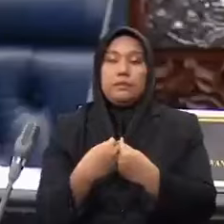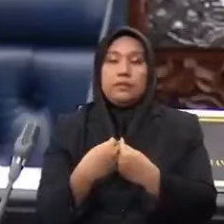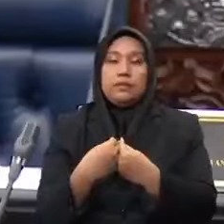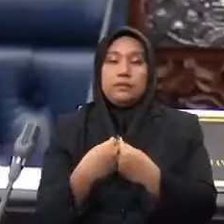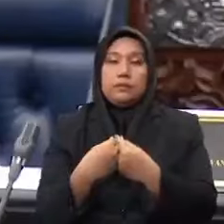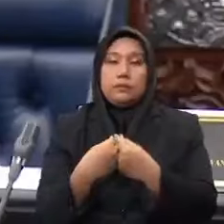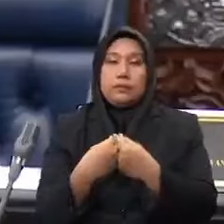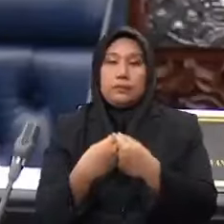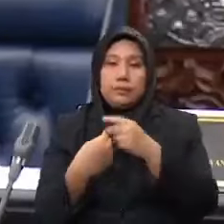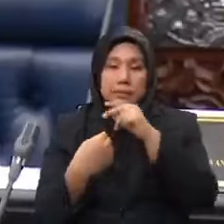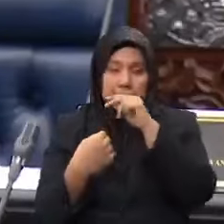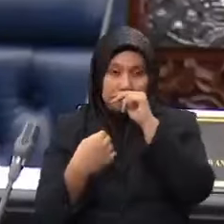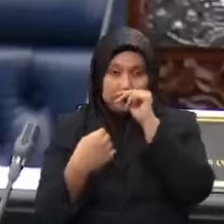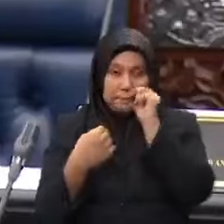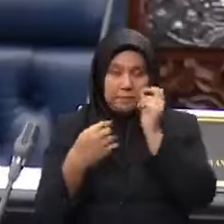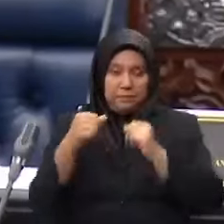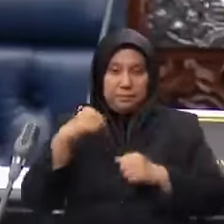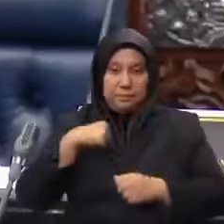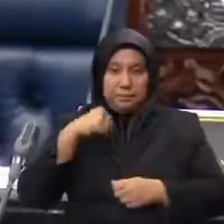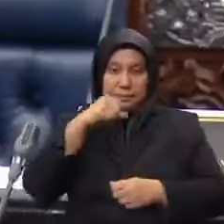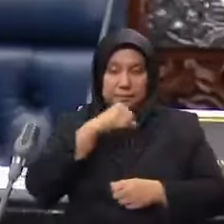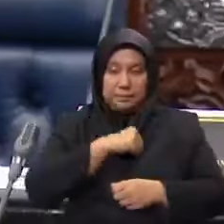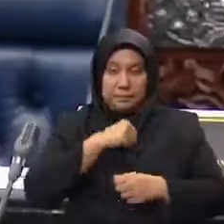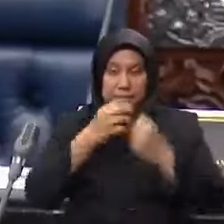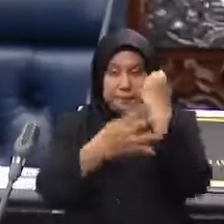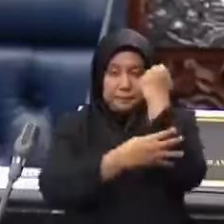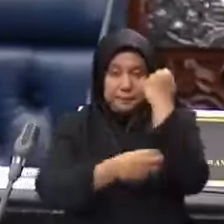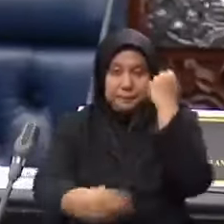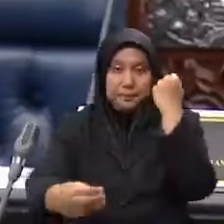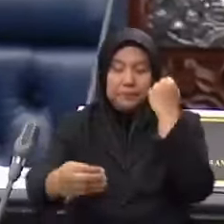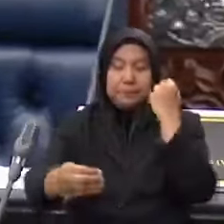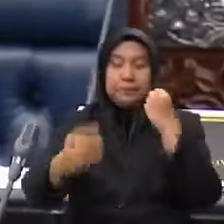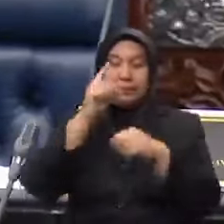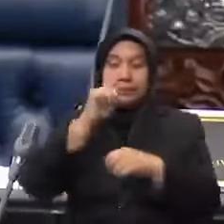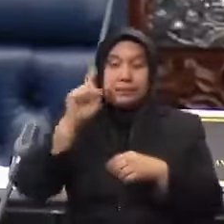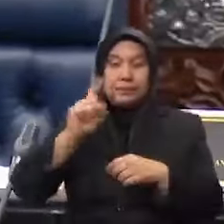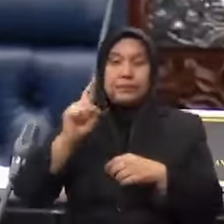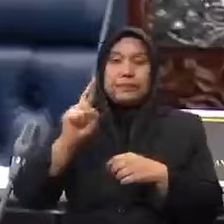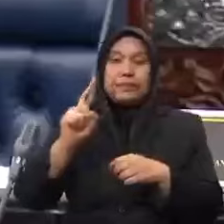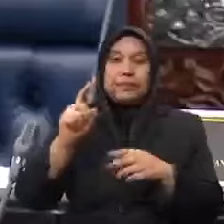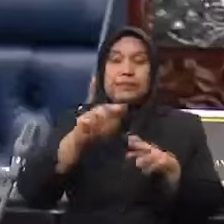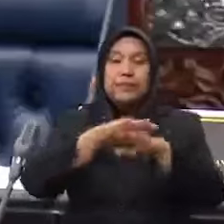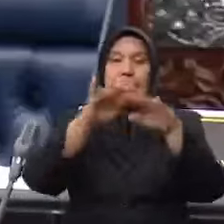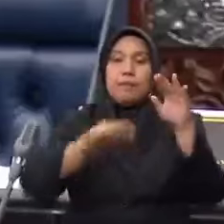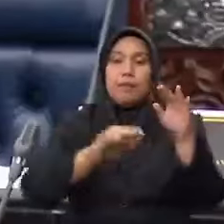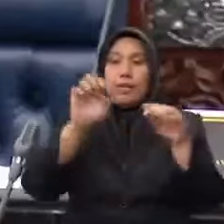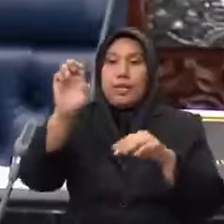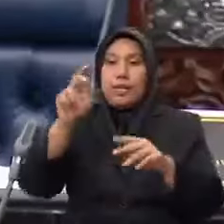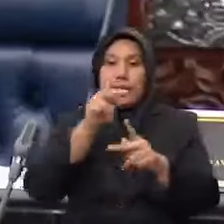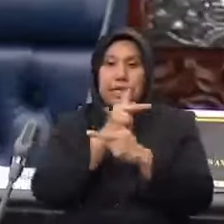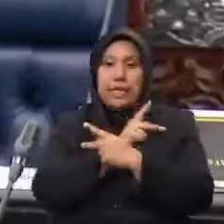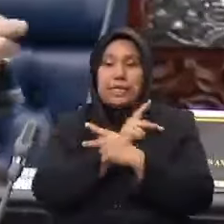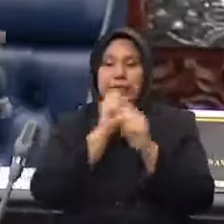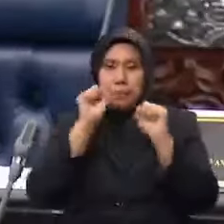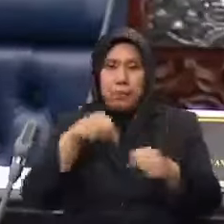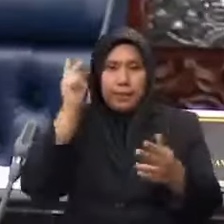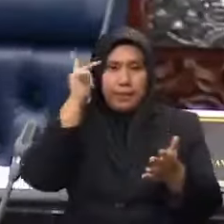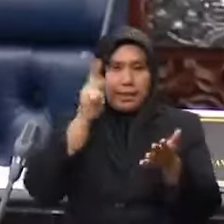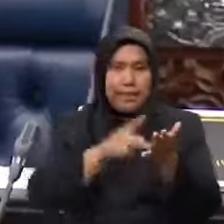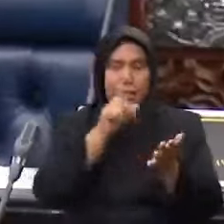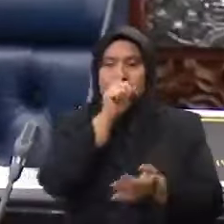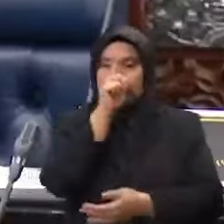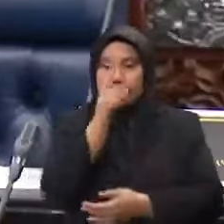mereka ataupun ahli-ahli miskin tegar di bawah e-kasih seperti ini yang telah dapat kita kenal pasti. Sebab saya merujuk